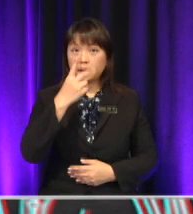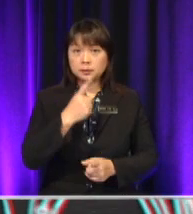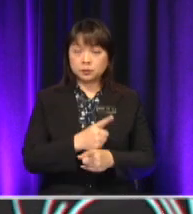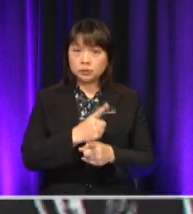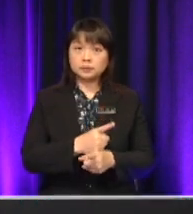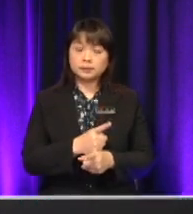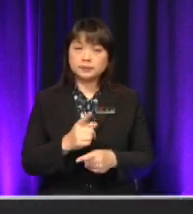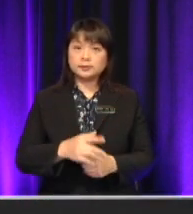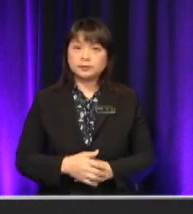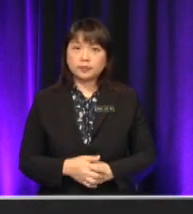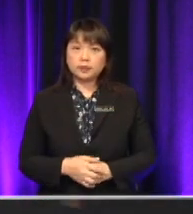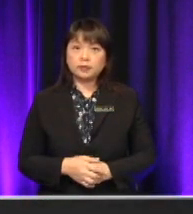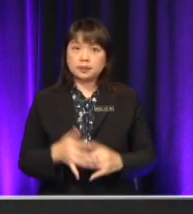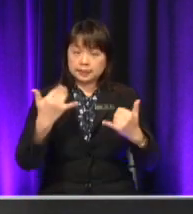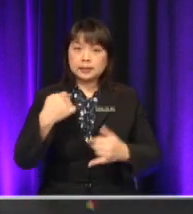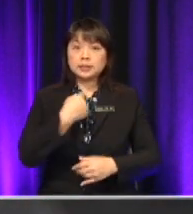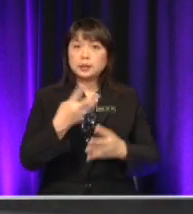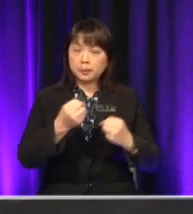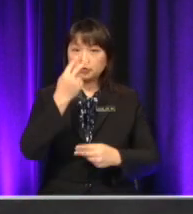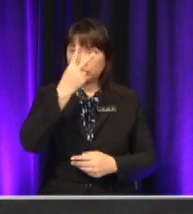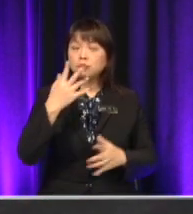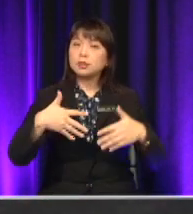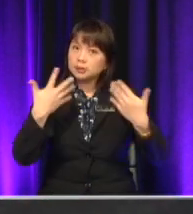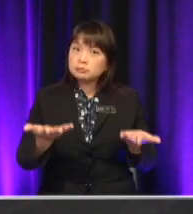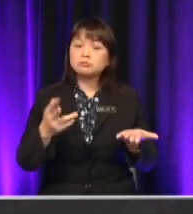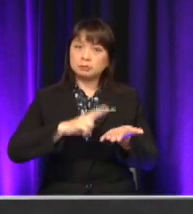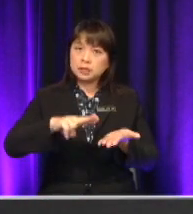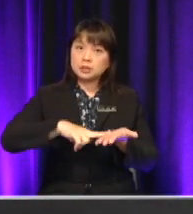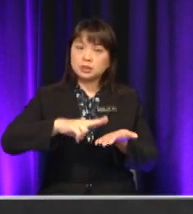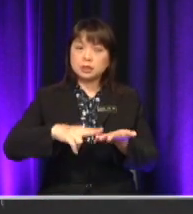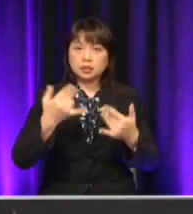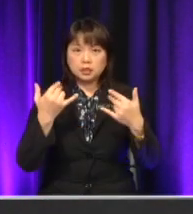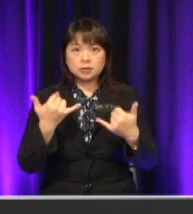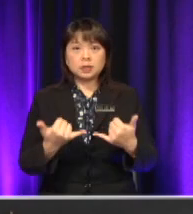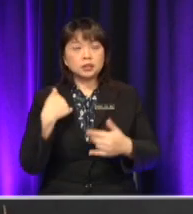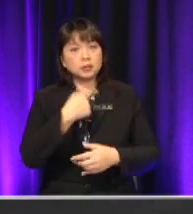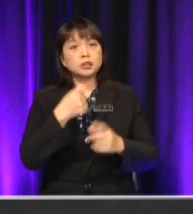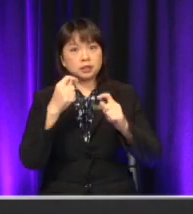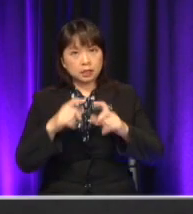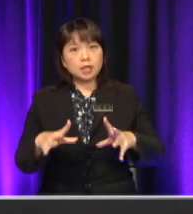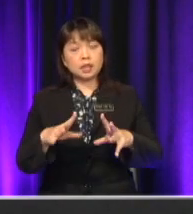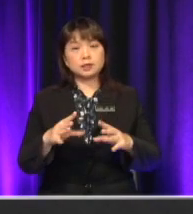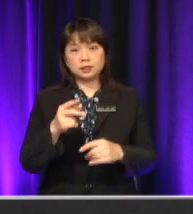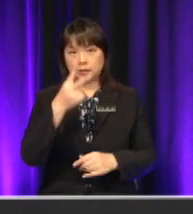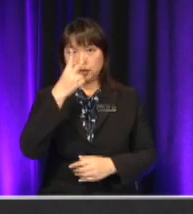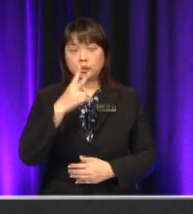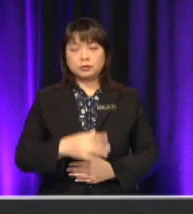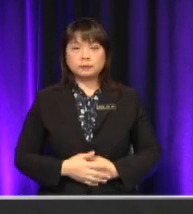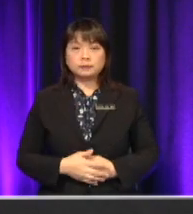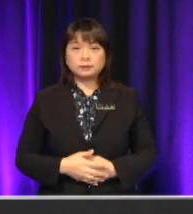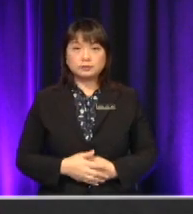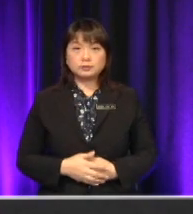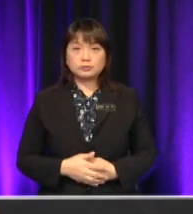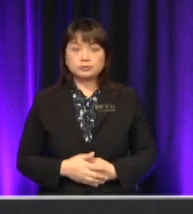Ya, cikgu. Okey, baik. Okey, sekarang kita nak tengok macam mana bacaan dia. Contohlah bila kita dah kapit ketebalan buku katakanlah kan. Okey, kita dah kapit, kita tengok